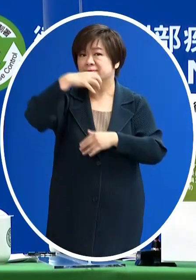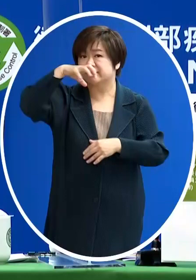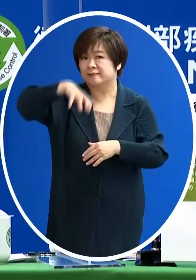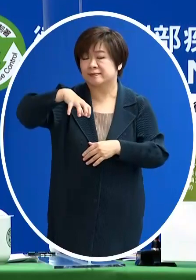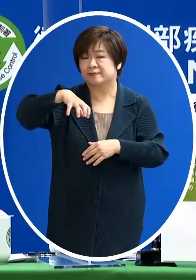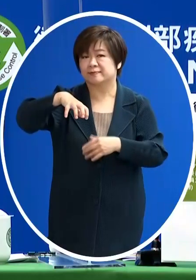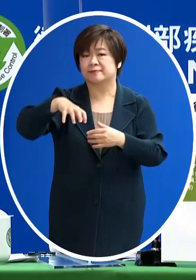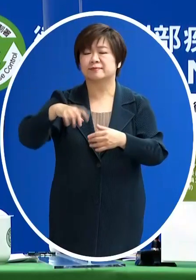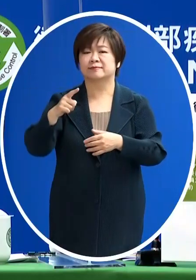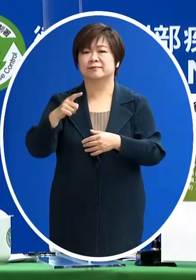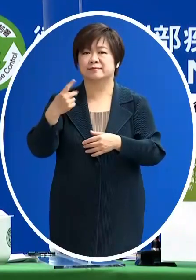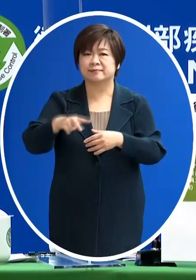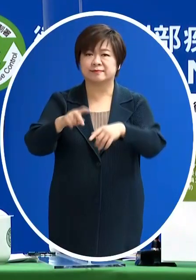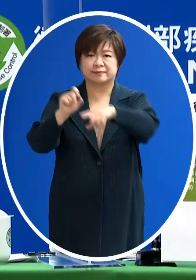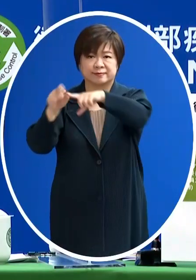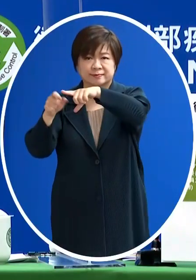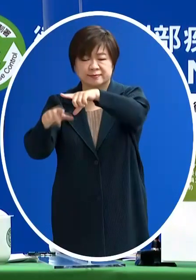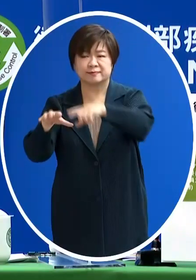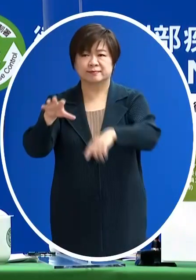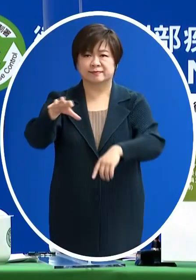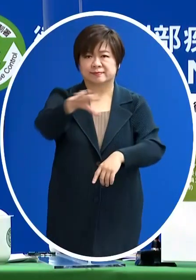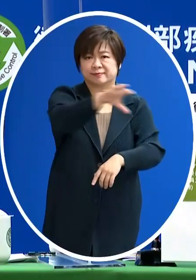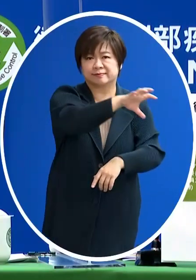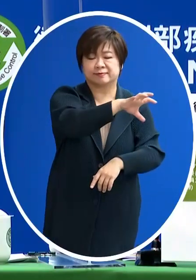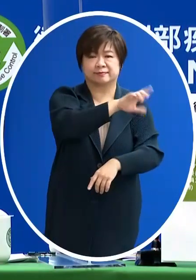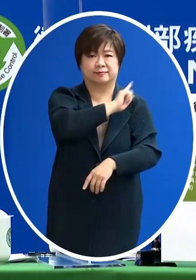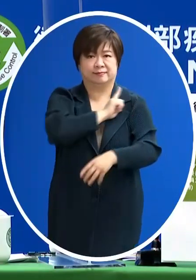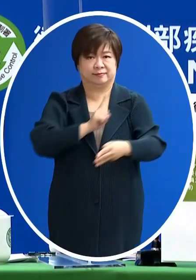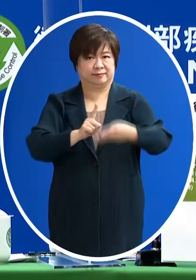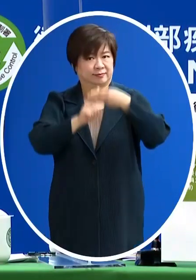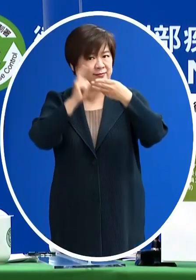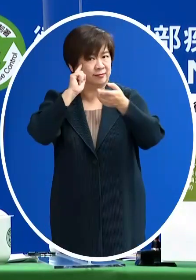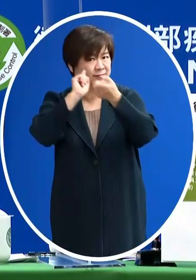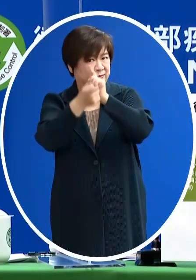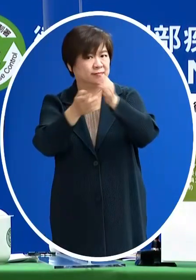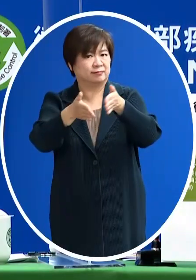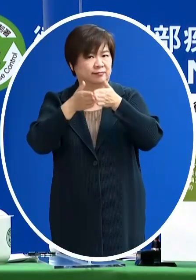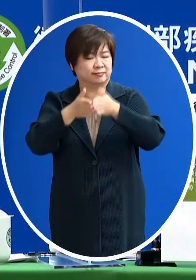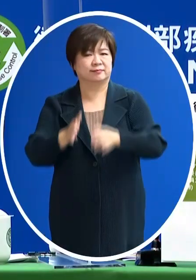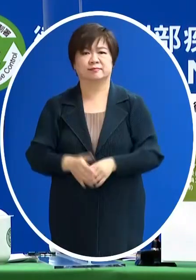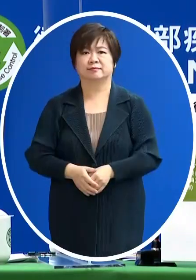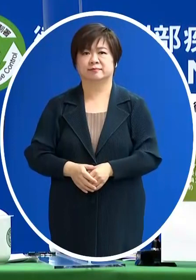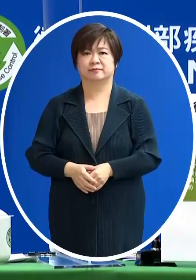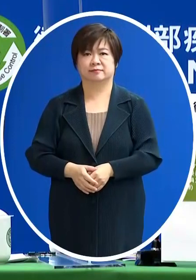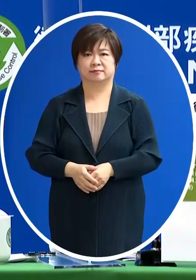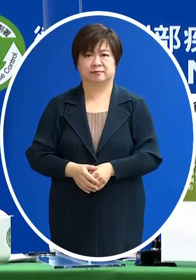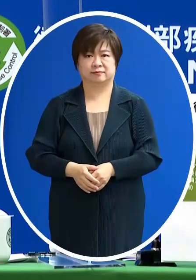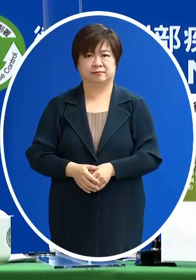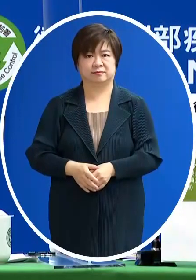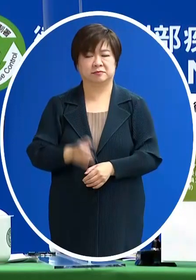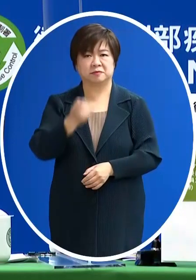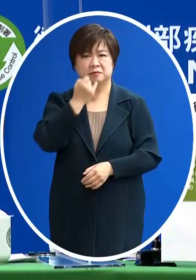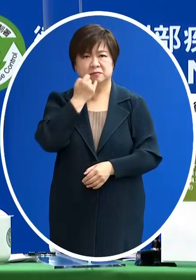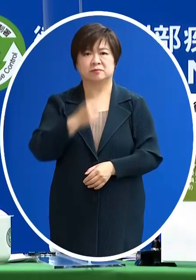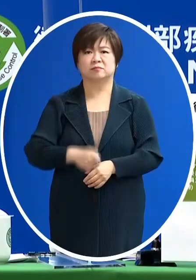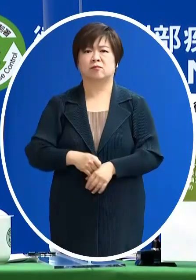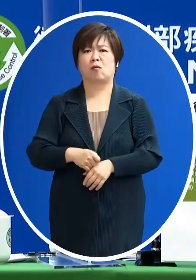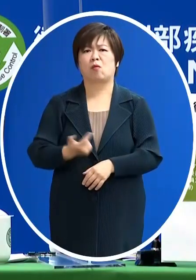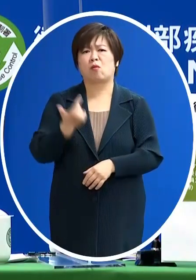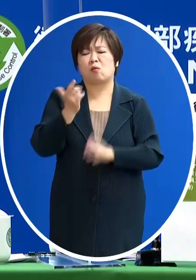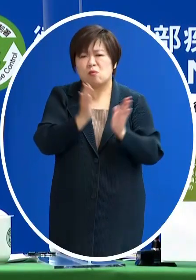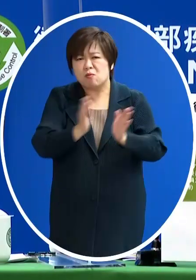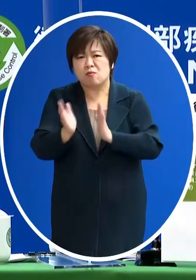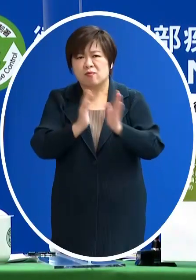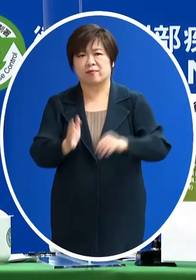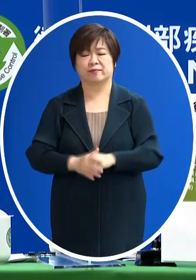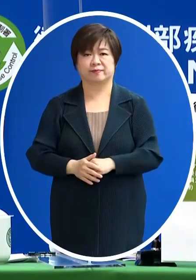就包括企业机关都可以把自主应变把它做好，那就可以反应的更快速。那未